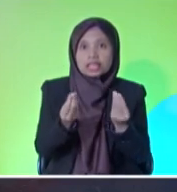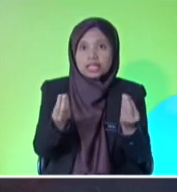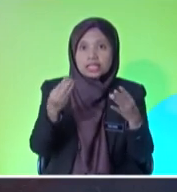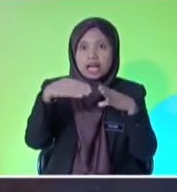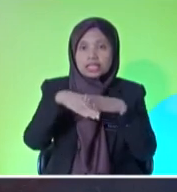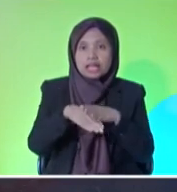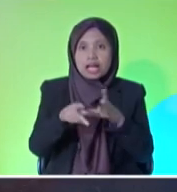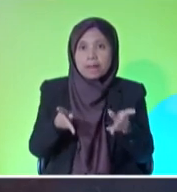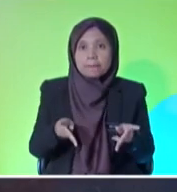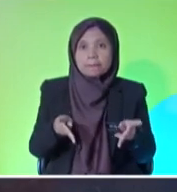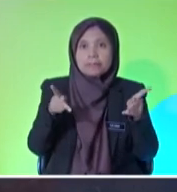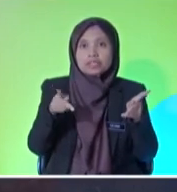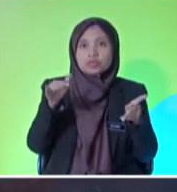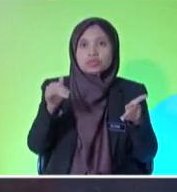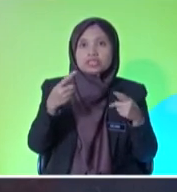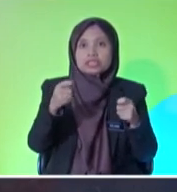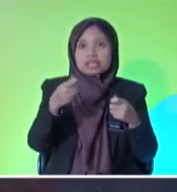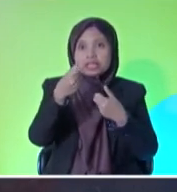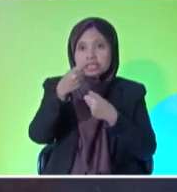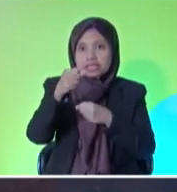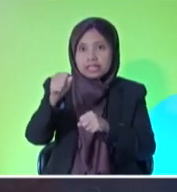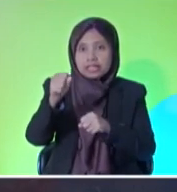saya sediakan di sana